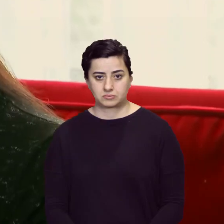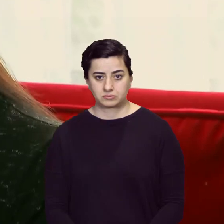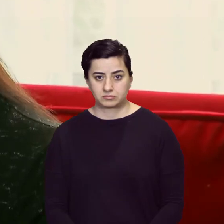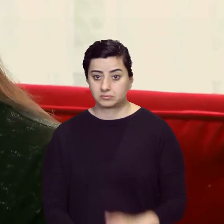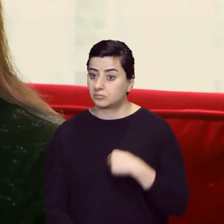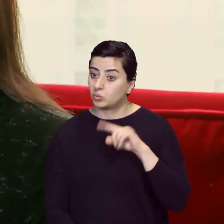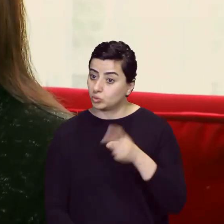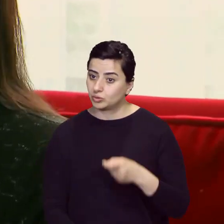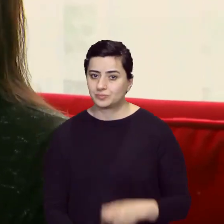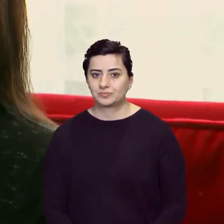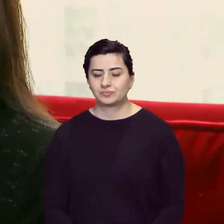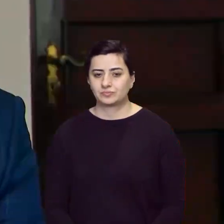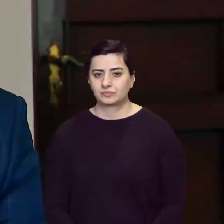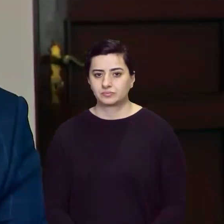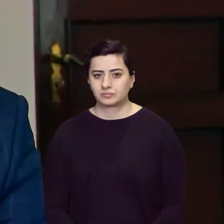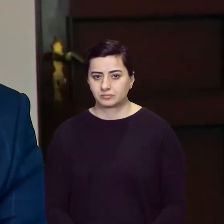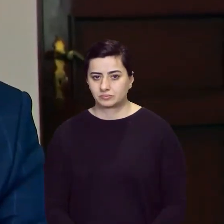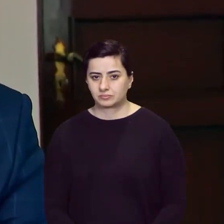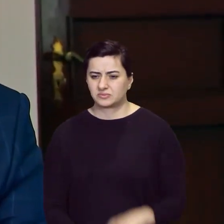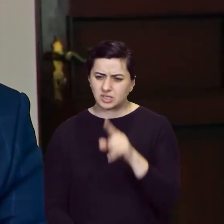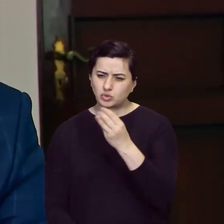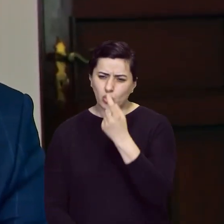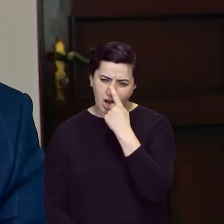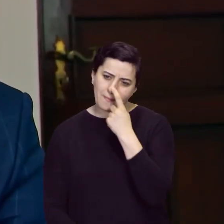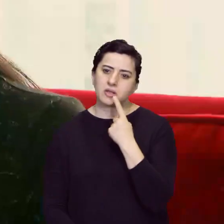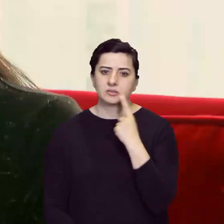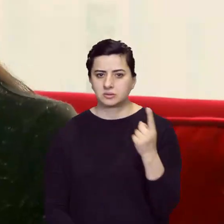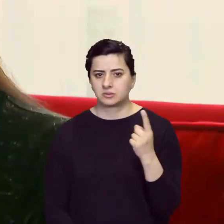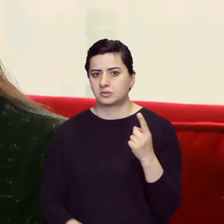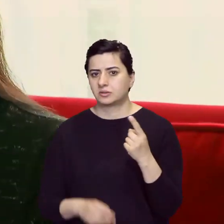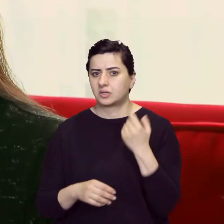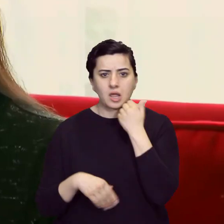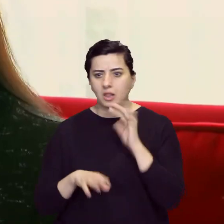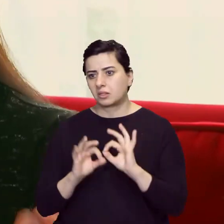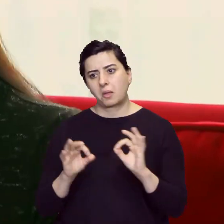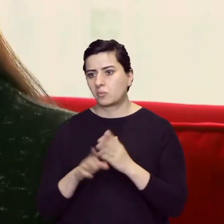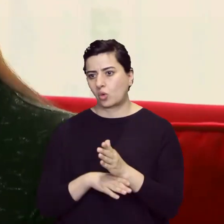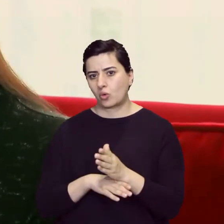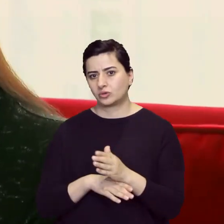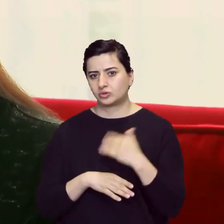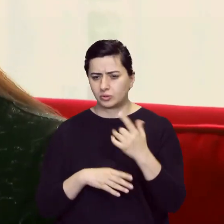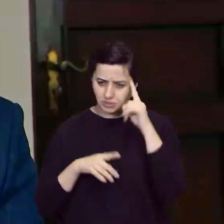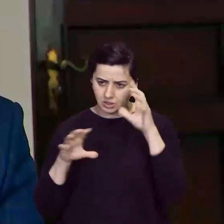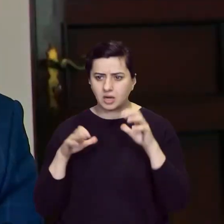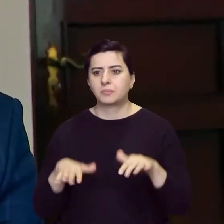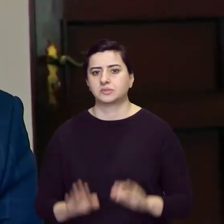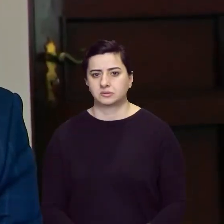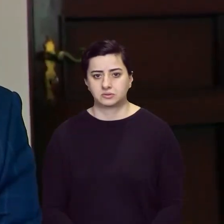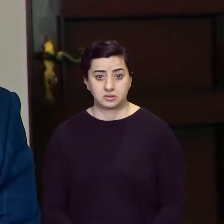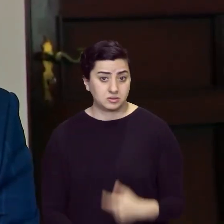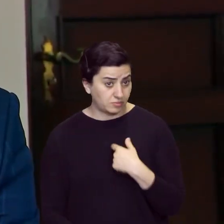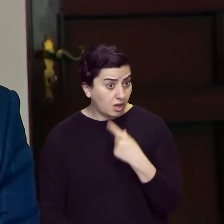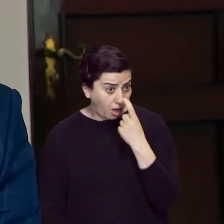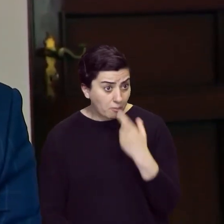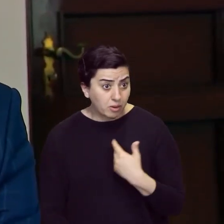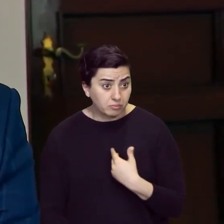Buldum. Senin kaba olduğunu söyleyelim. Hem böylece yalan söylemiş de olmayız. Sonra başımız ağrımaz. Ben